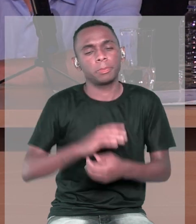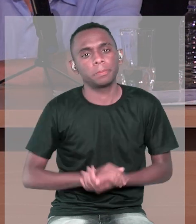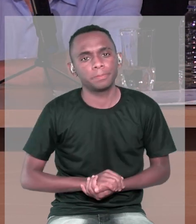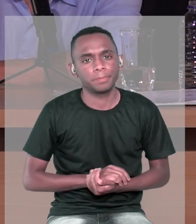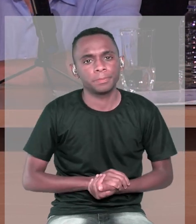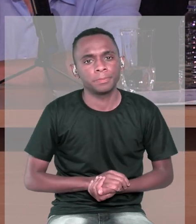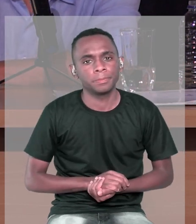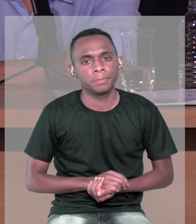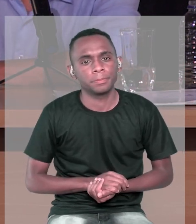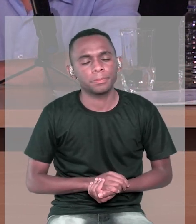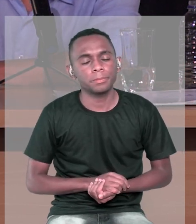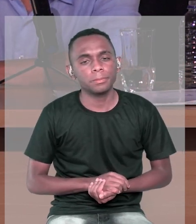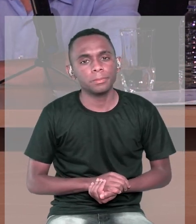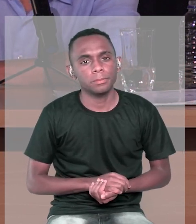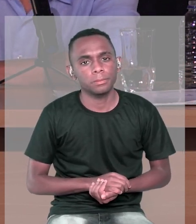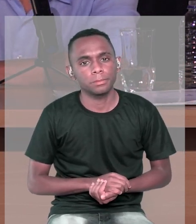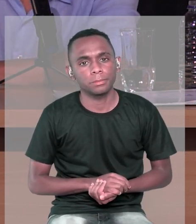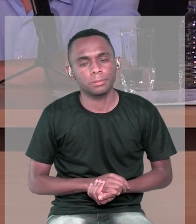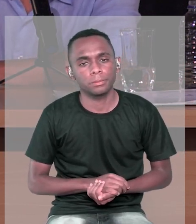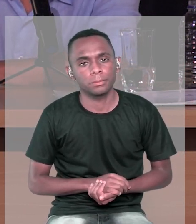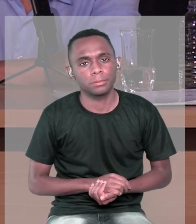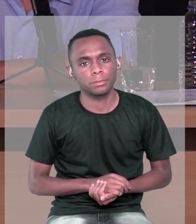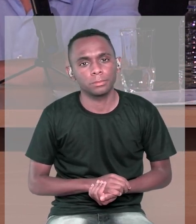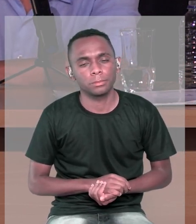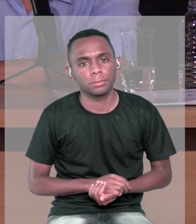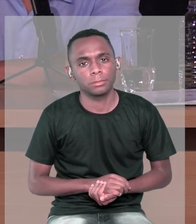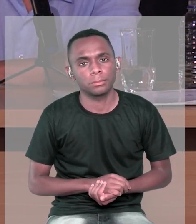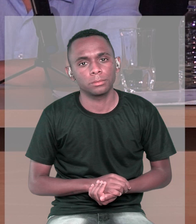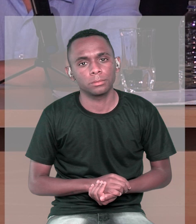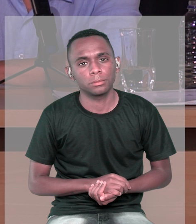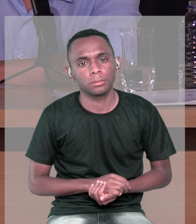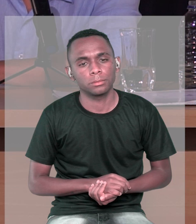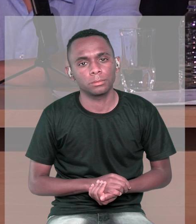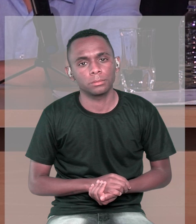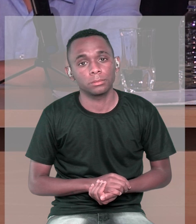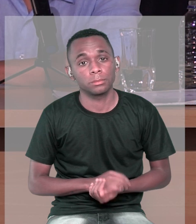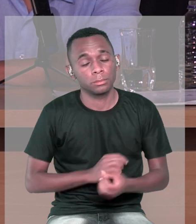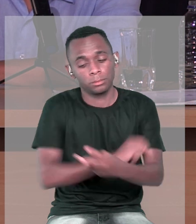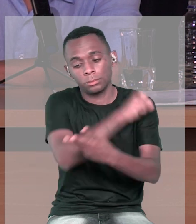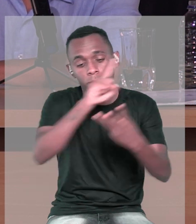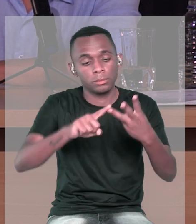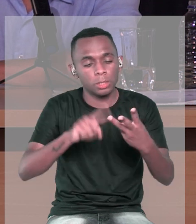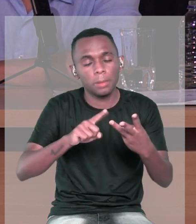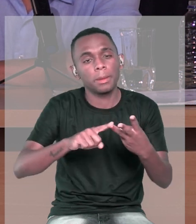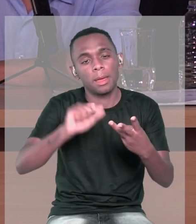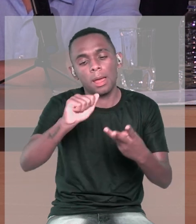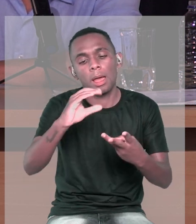Alors, troisième verbe, accueillir. O terceiro verbo é o verbo